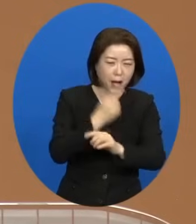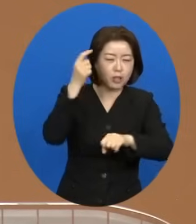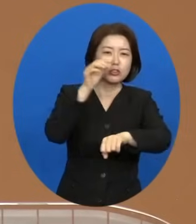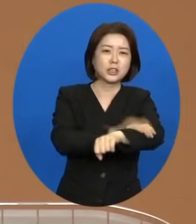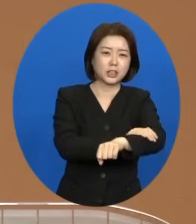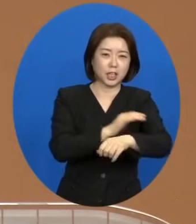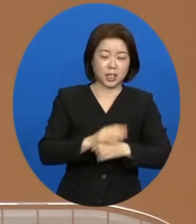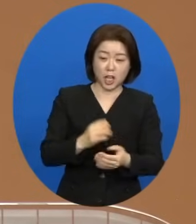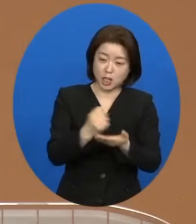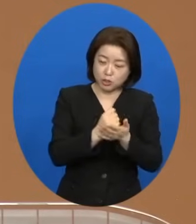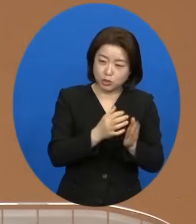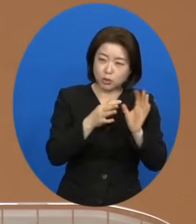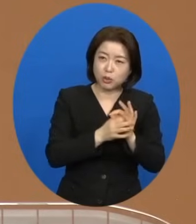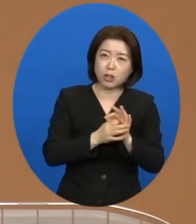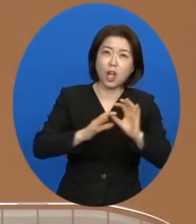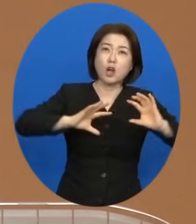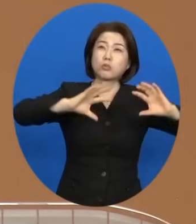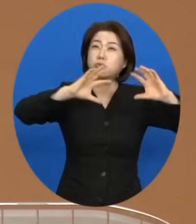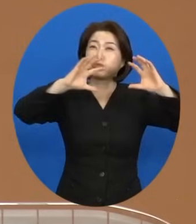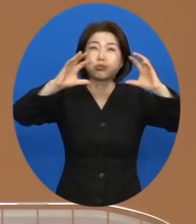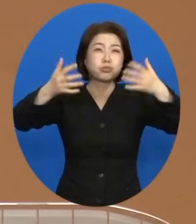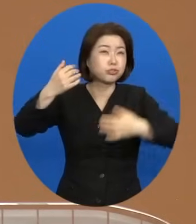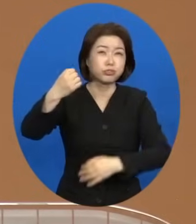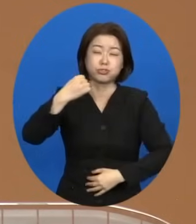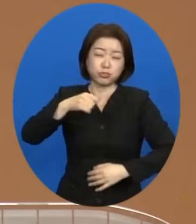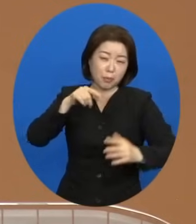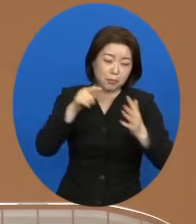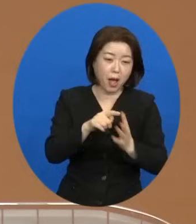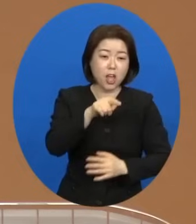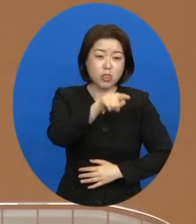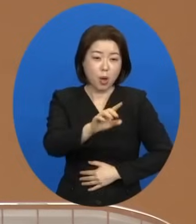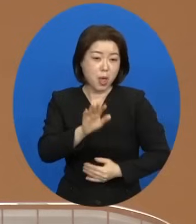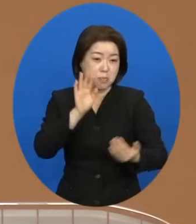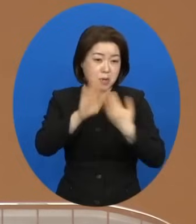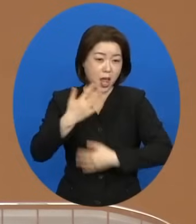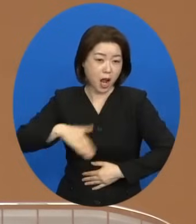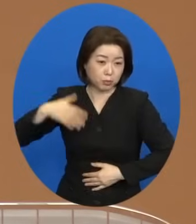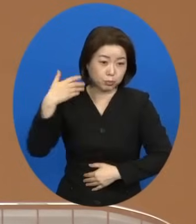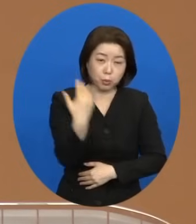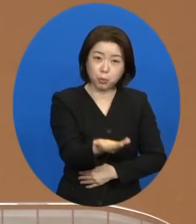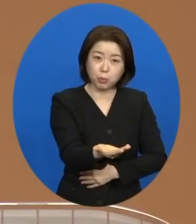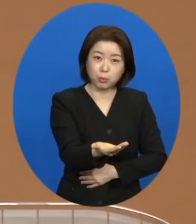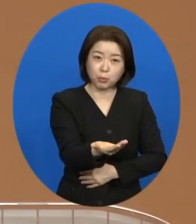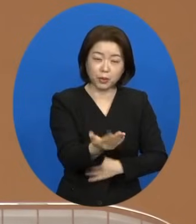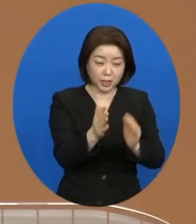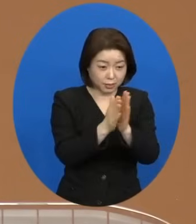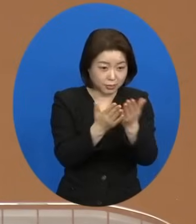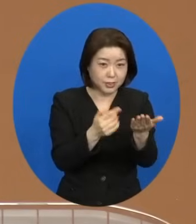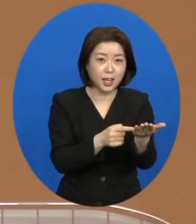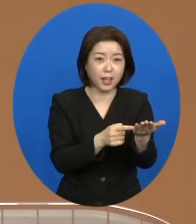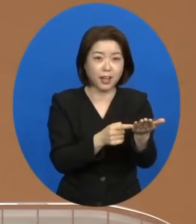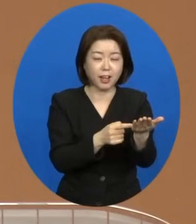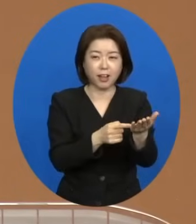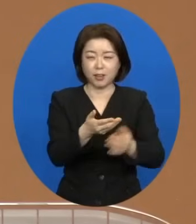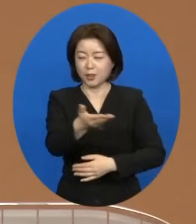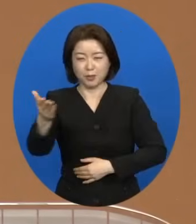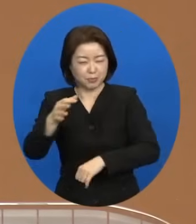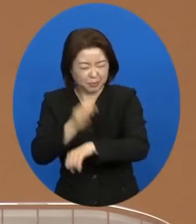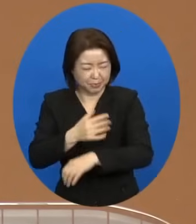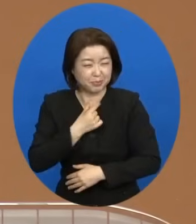통해 우주의 기운을 파악하여 너의 미래를 알려주마 여러분 꼭 좀 이렇게 사고